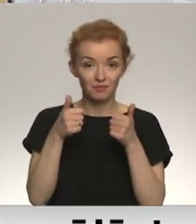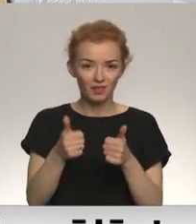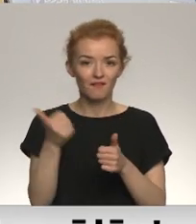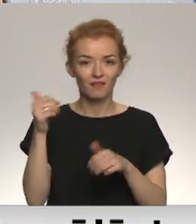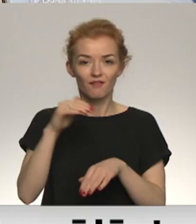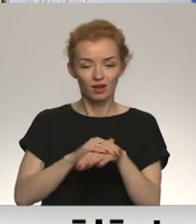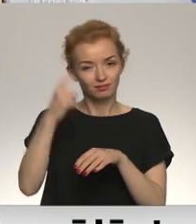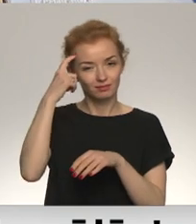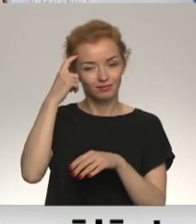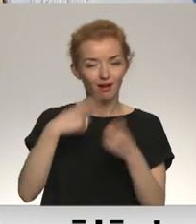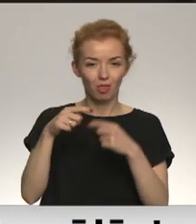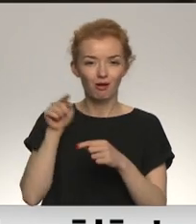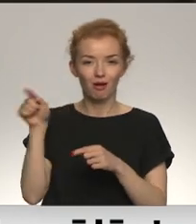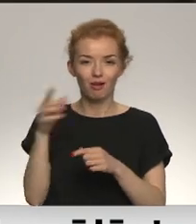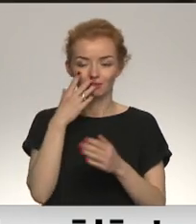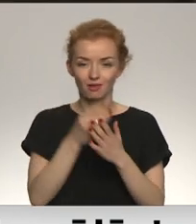ir savā slimnīcā.